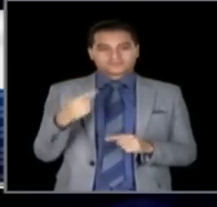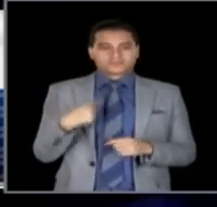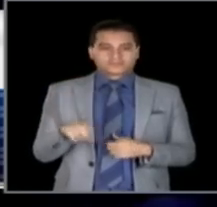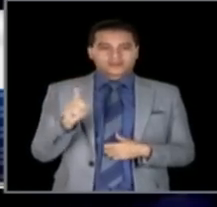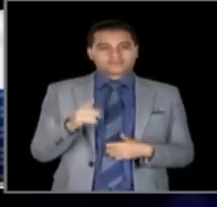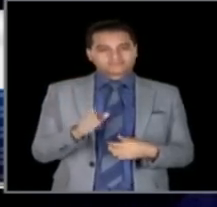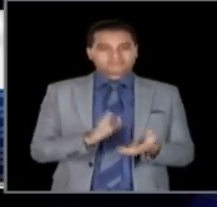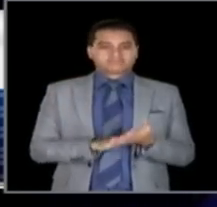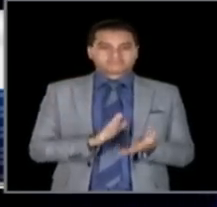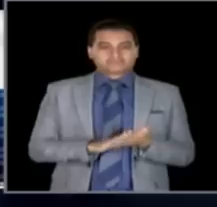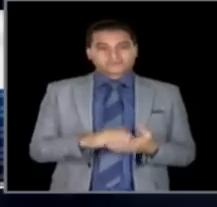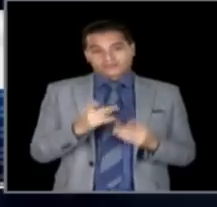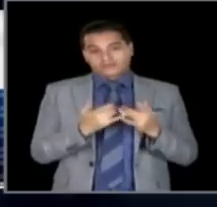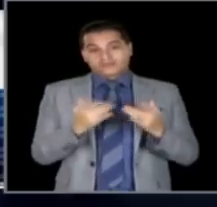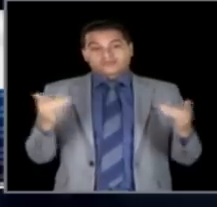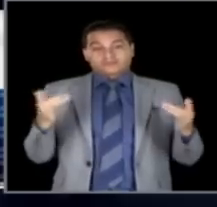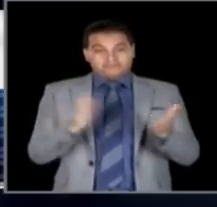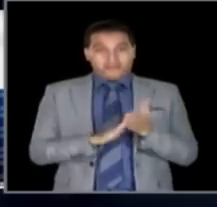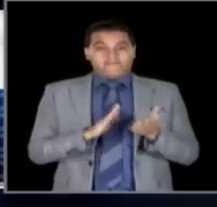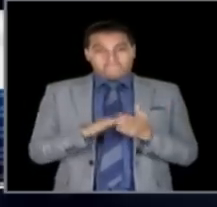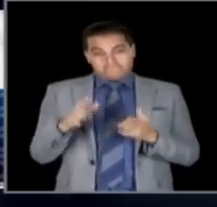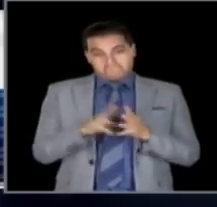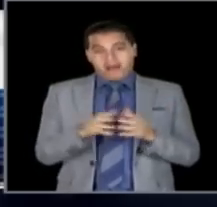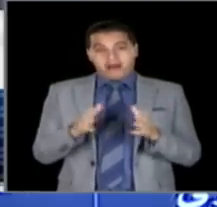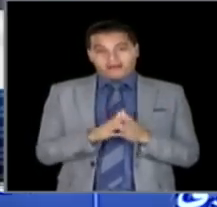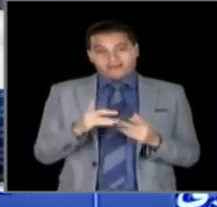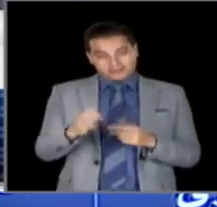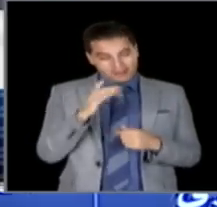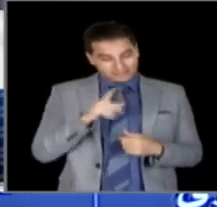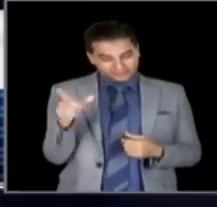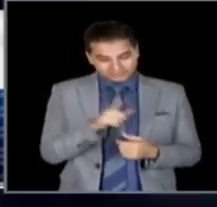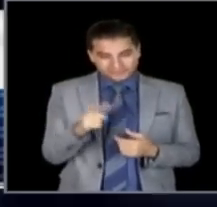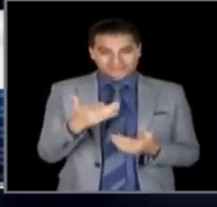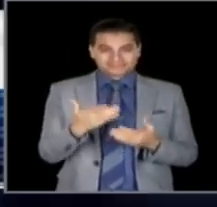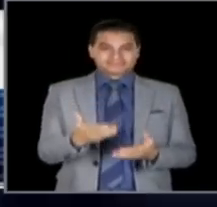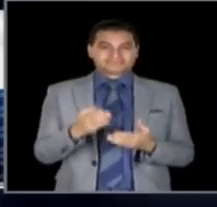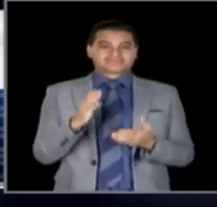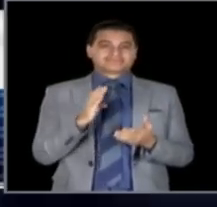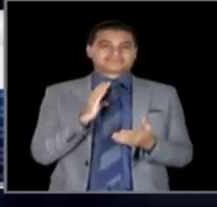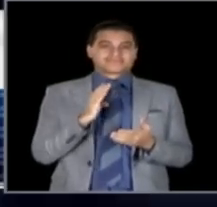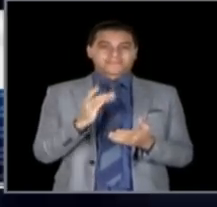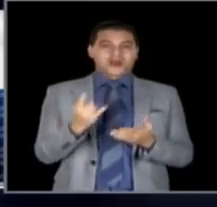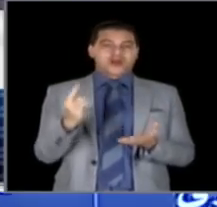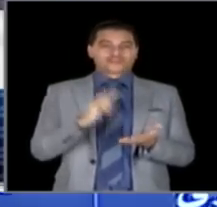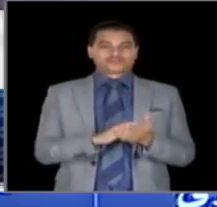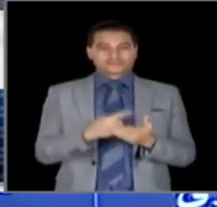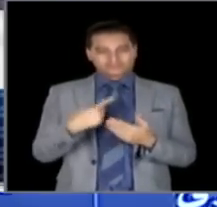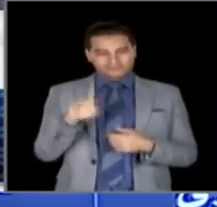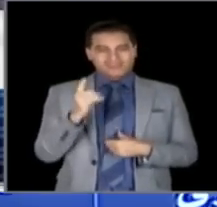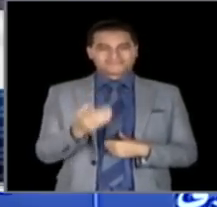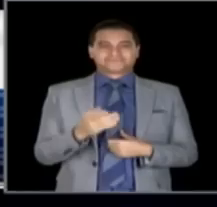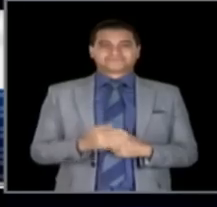شوف الجمهور سقف، يعني الاجابه صحيحة إن شاء الله. عبد العزيز أول 10 نقط، إجابة